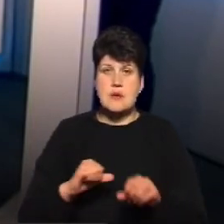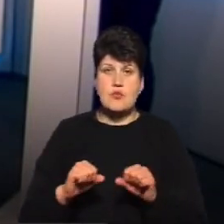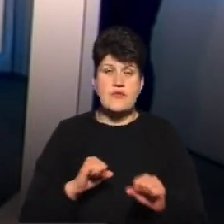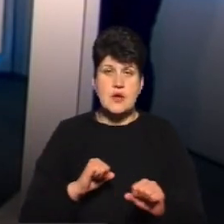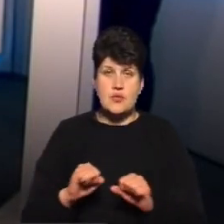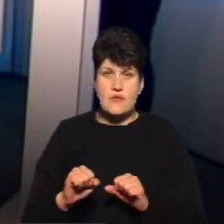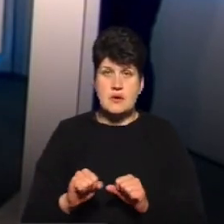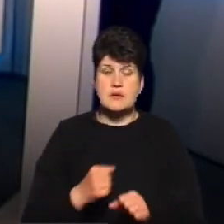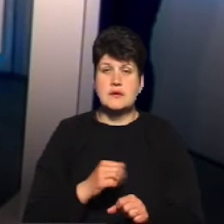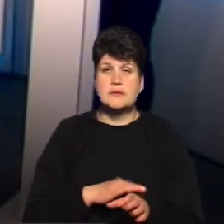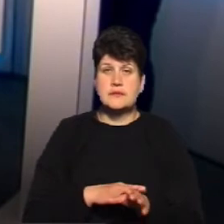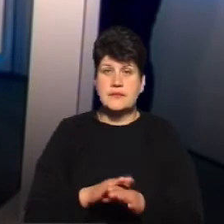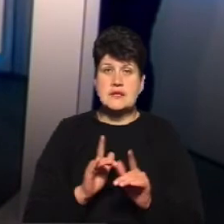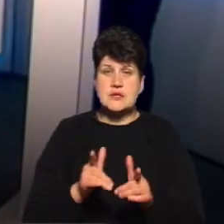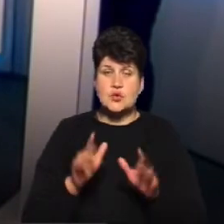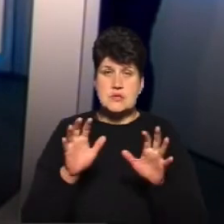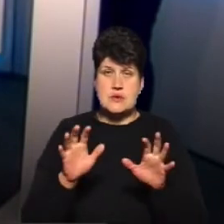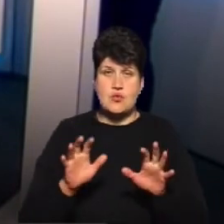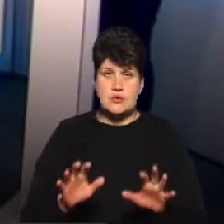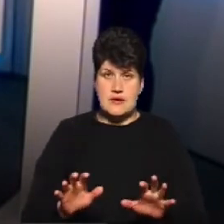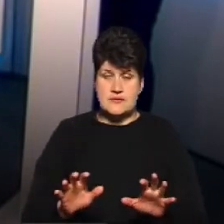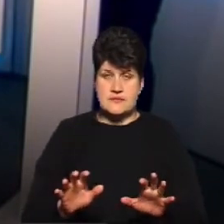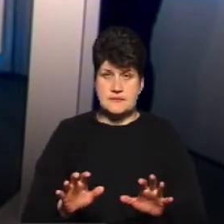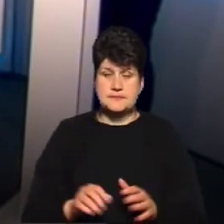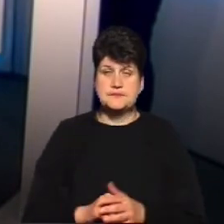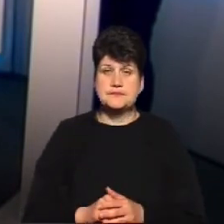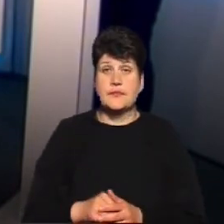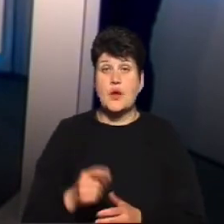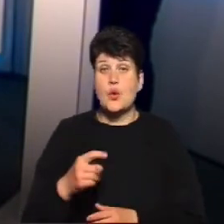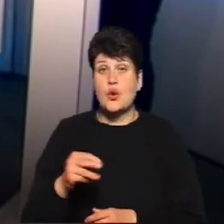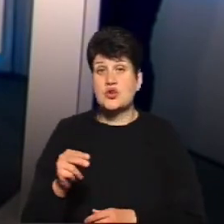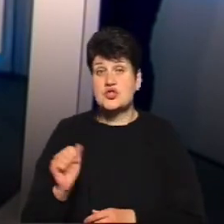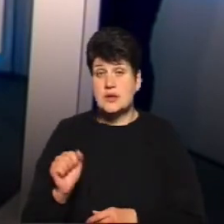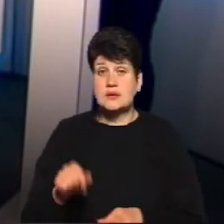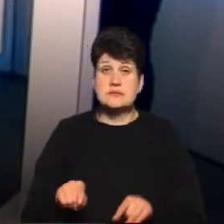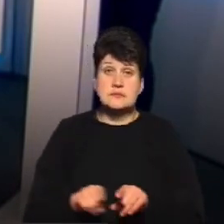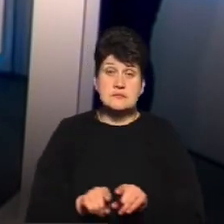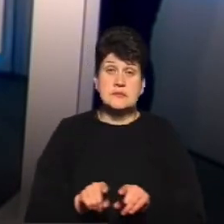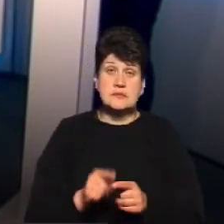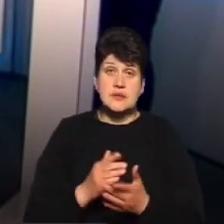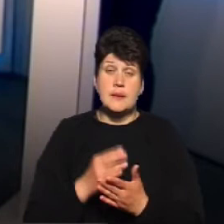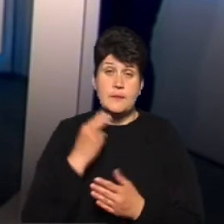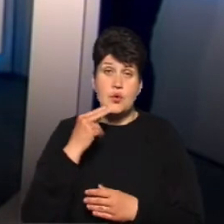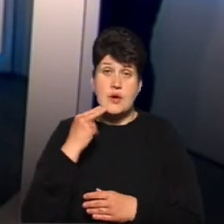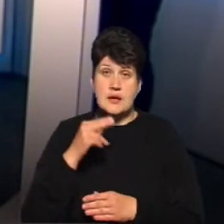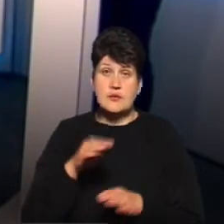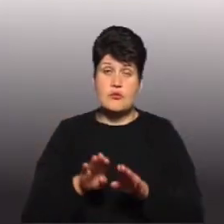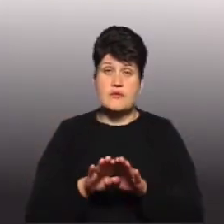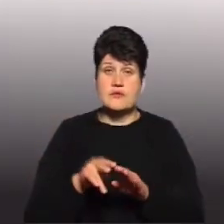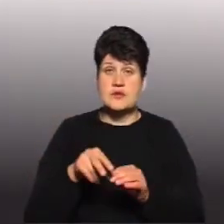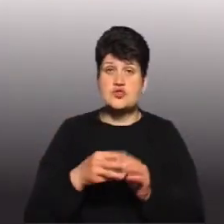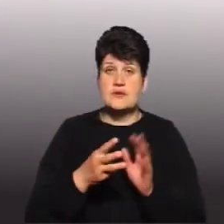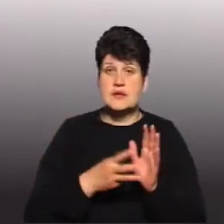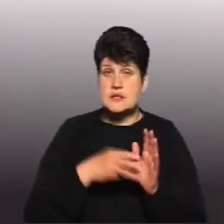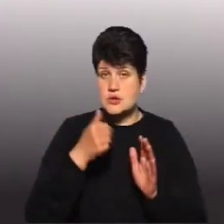межах чинного законодавства. Хоча так, тенденція йде на покращення в порівнянні з 2019 роком. Ми можемо сказати, що